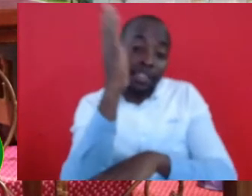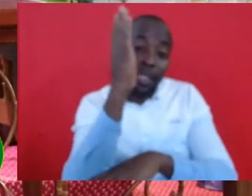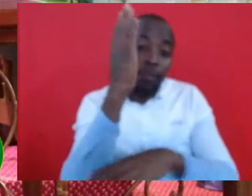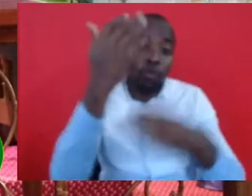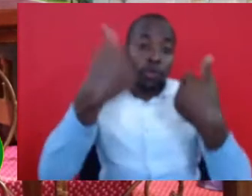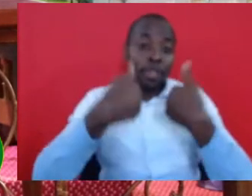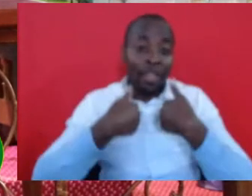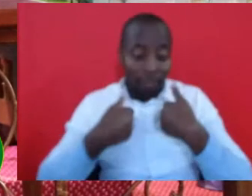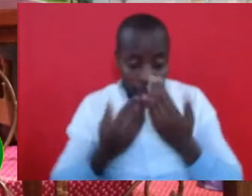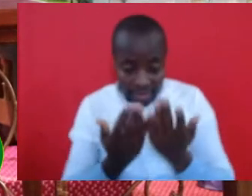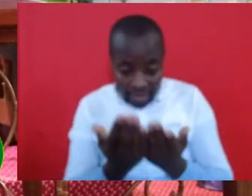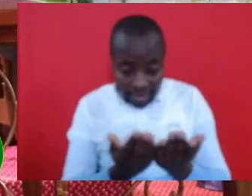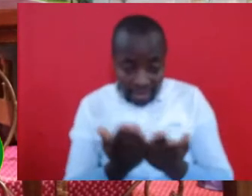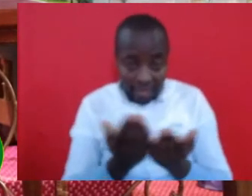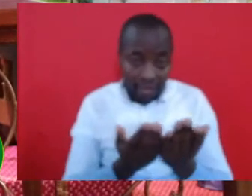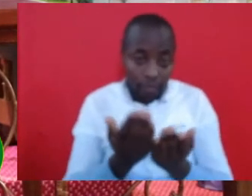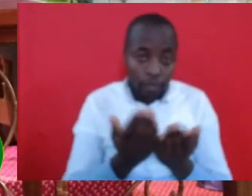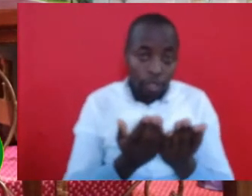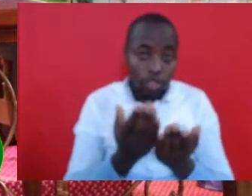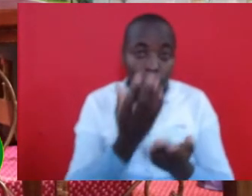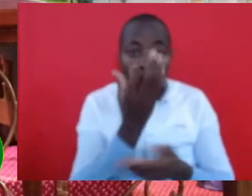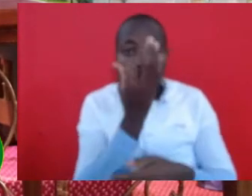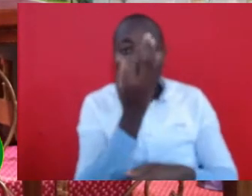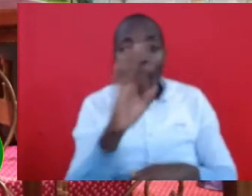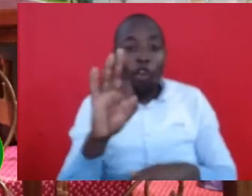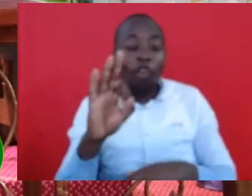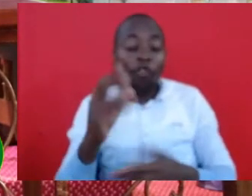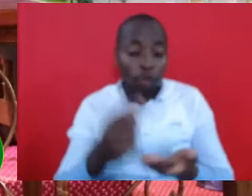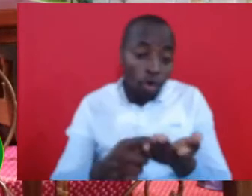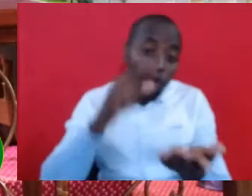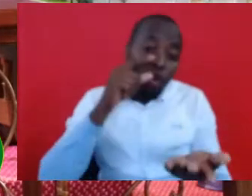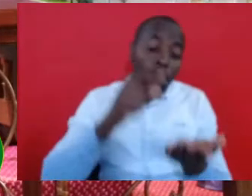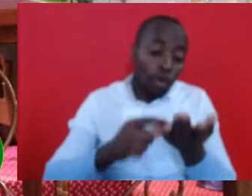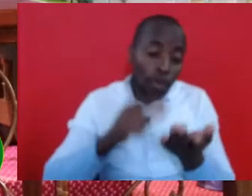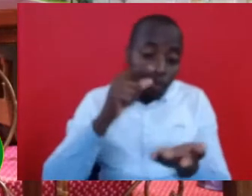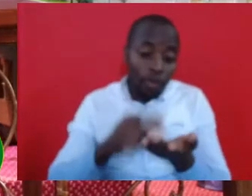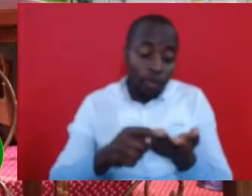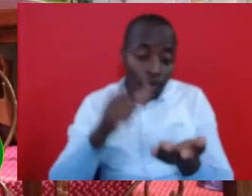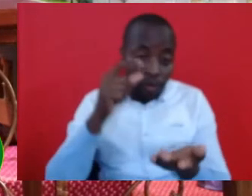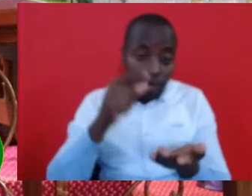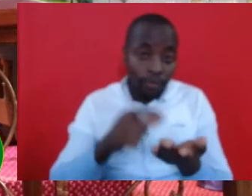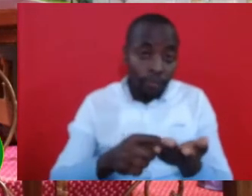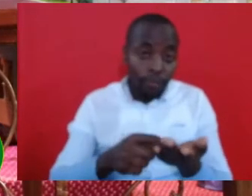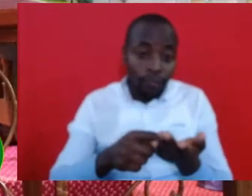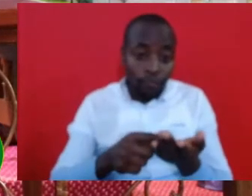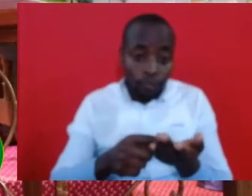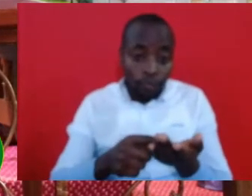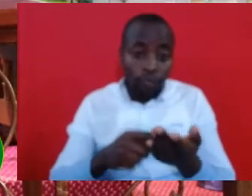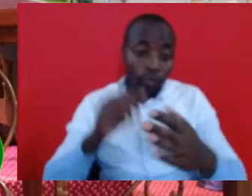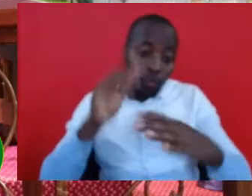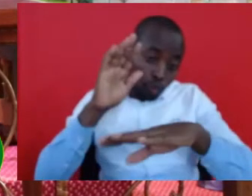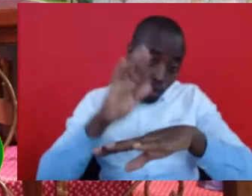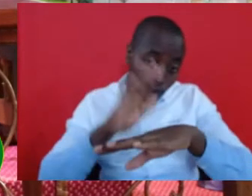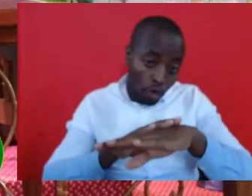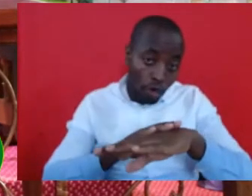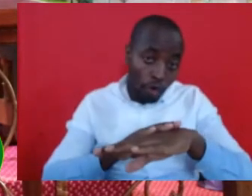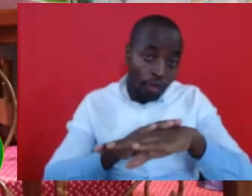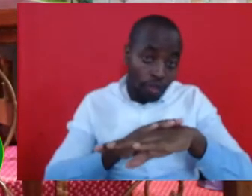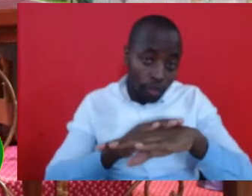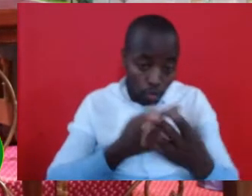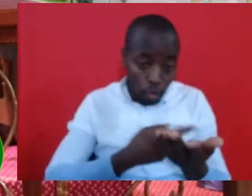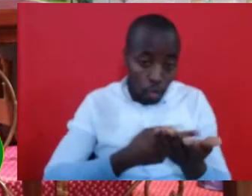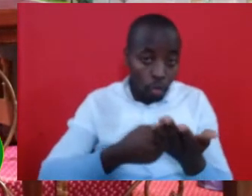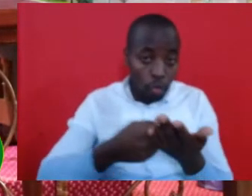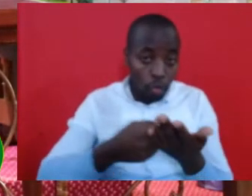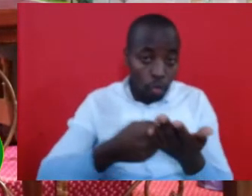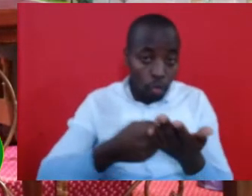ya saa 7 ya Holy Communion. Na katika wiki ambayo tunafuatia, Baba Askofu